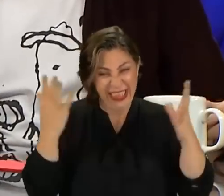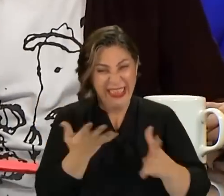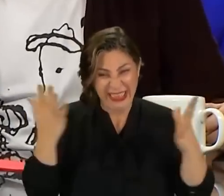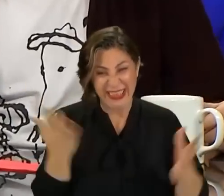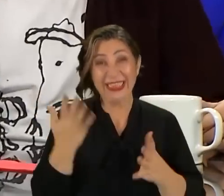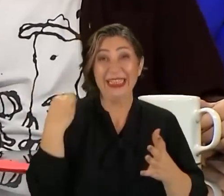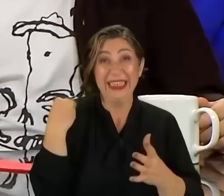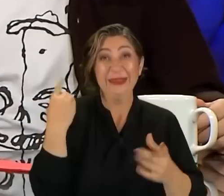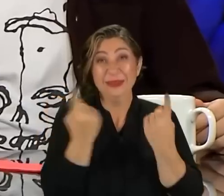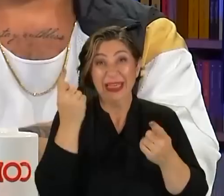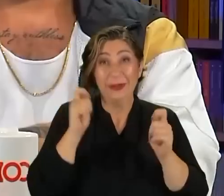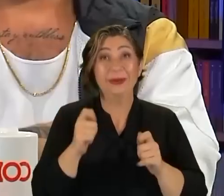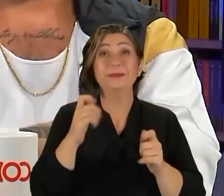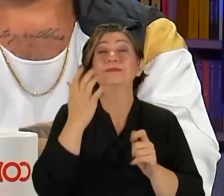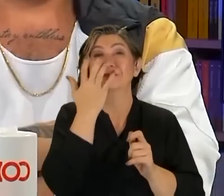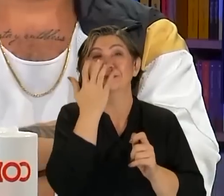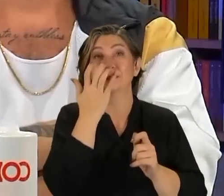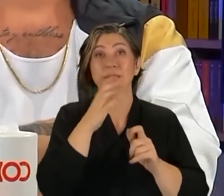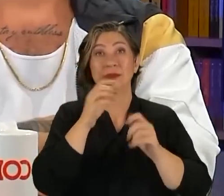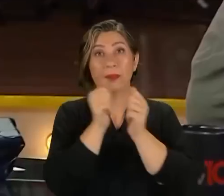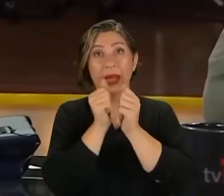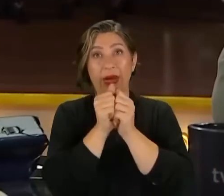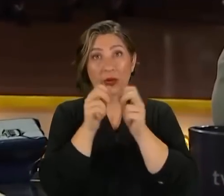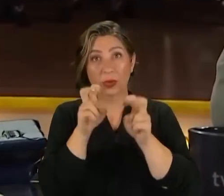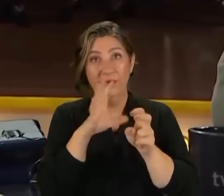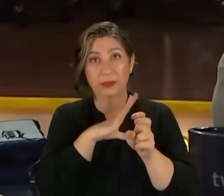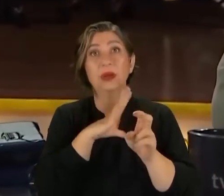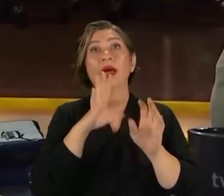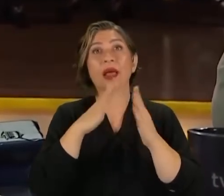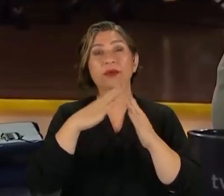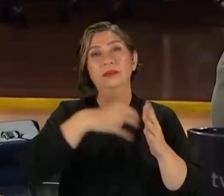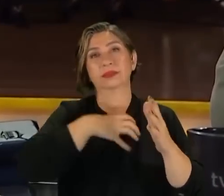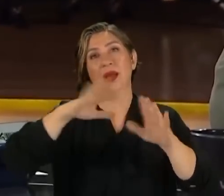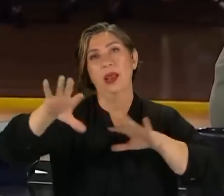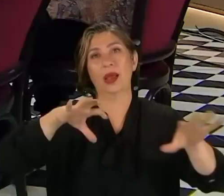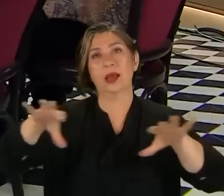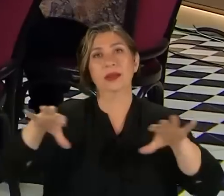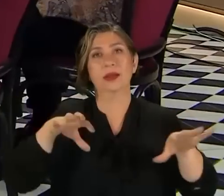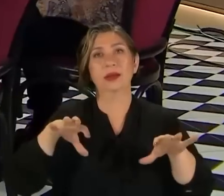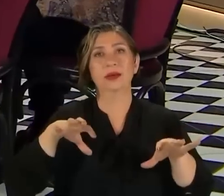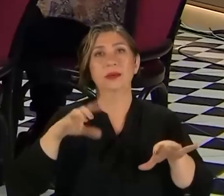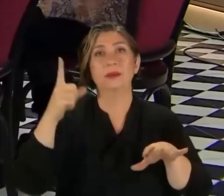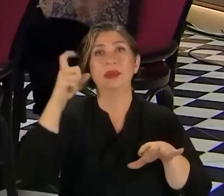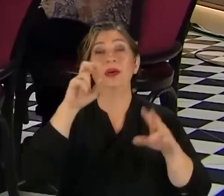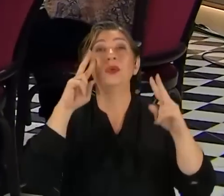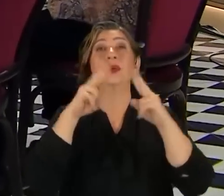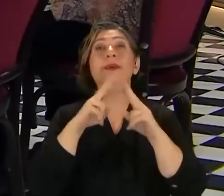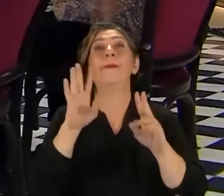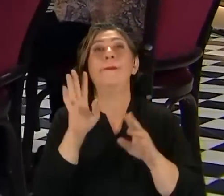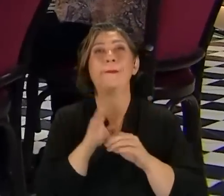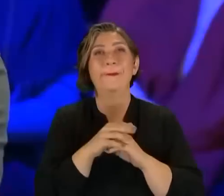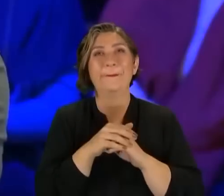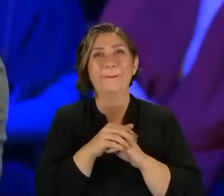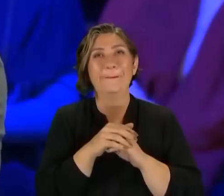yenilerini yapamıyorsun süreçleri çünkü falan. O biraz beraber oturan var mı aranızda? Yok. Yok. Aramızda yok ama yakınız. Bir aydır görüşmüyoruz. Yani.